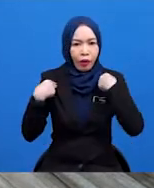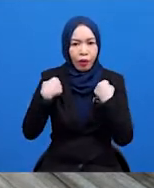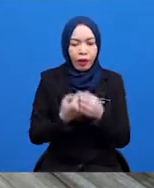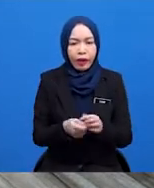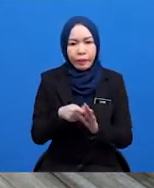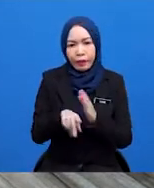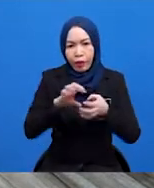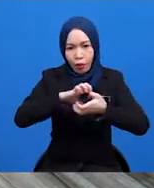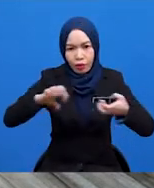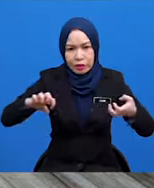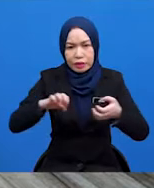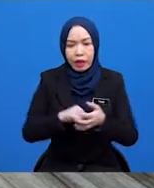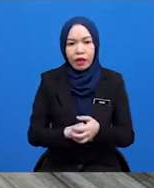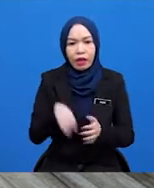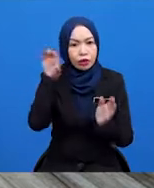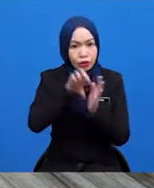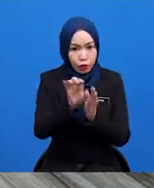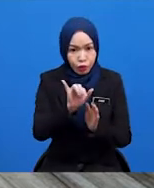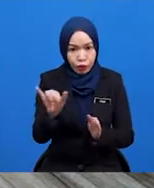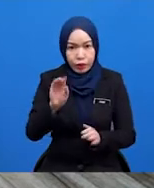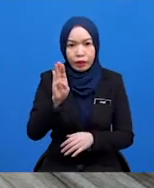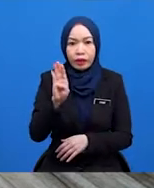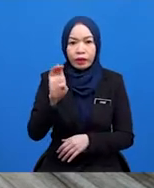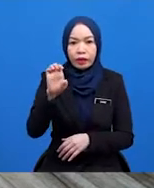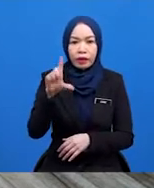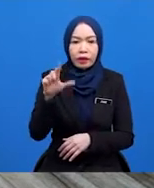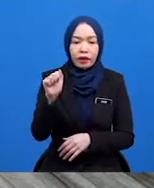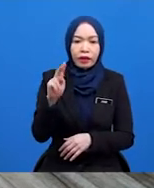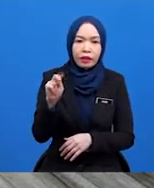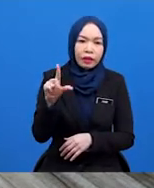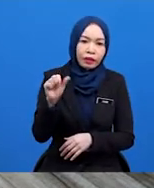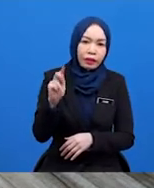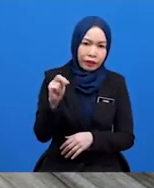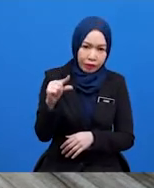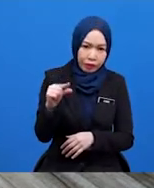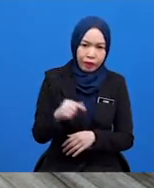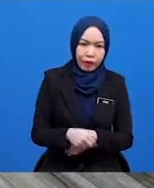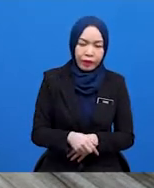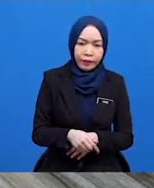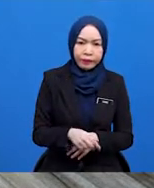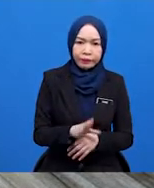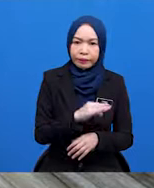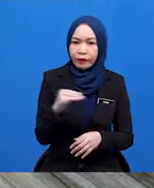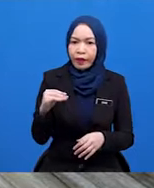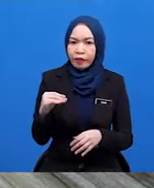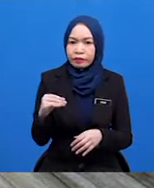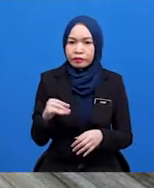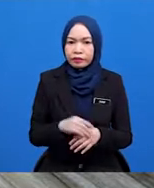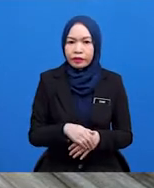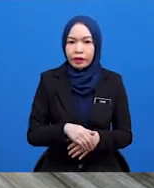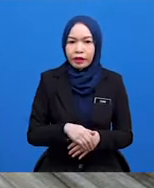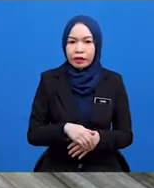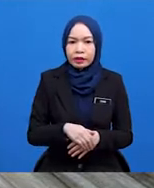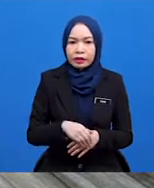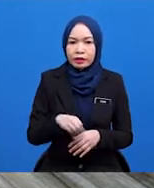tanaman seperti serangan belalang, bena perang, siput gondang emas,